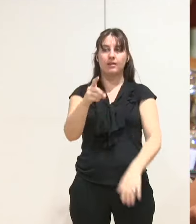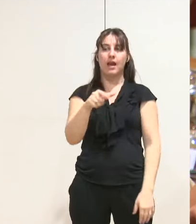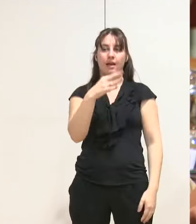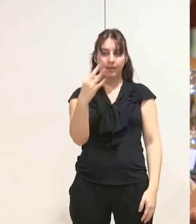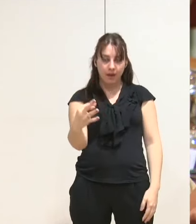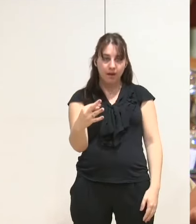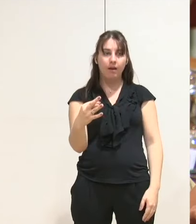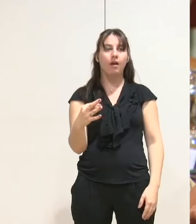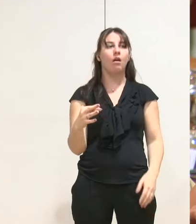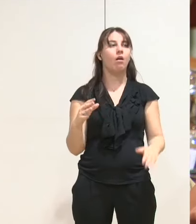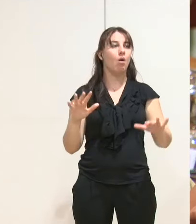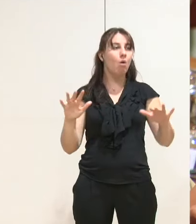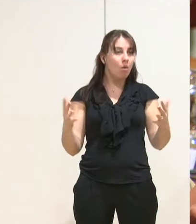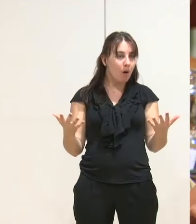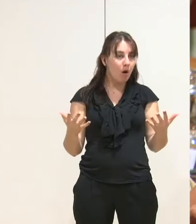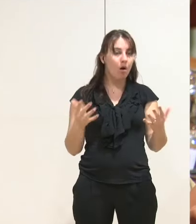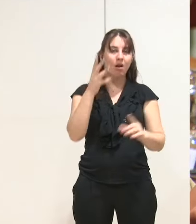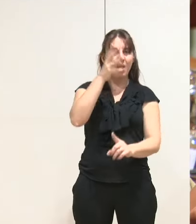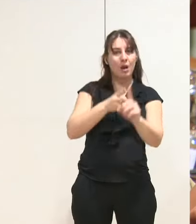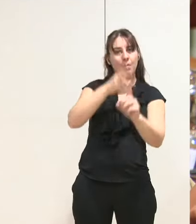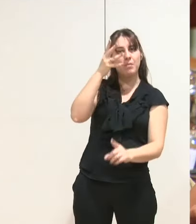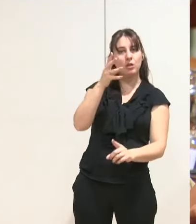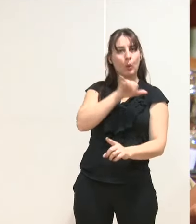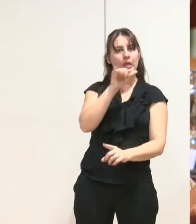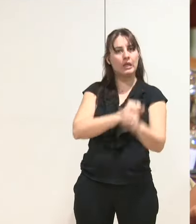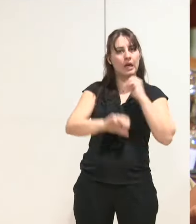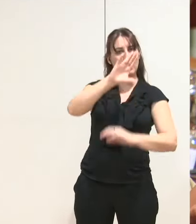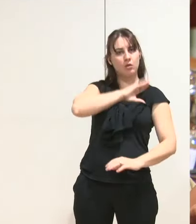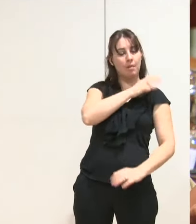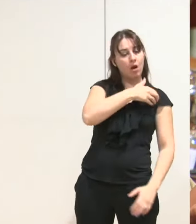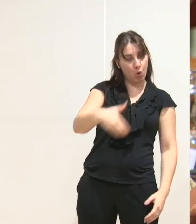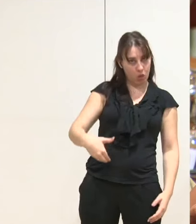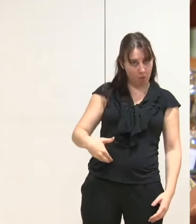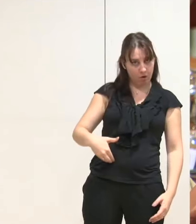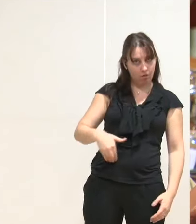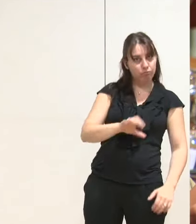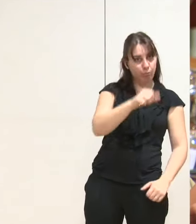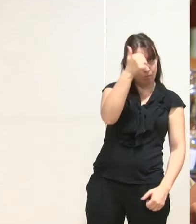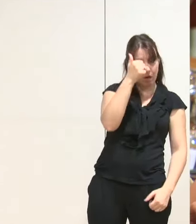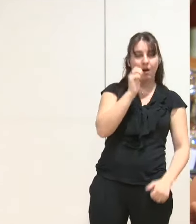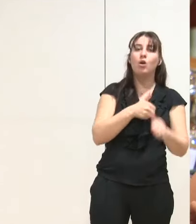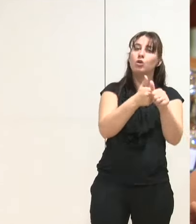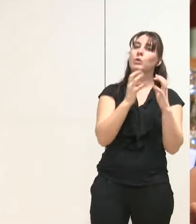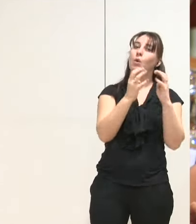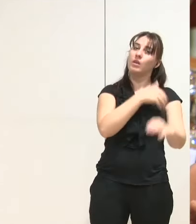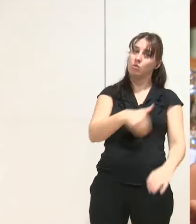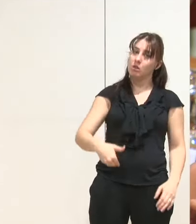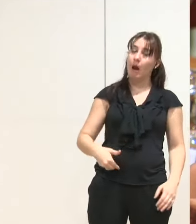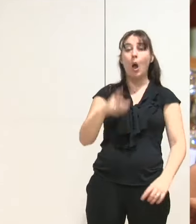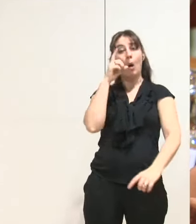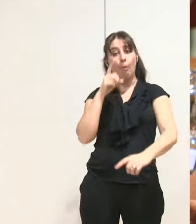territorialisée aura à la fois des missions définies par la Ville de Grenoble à travers son conseil municipal et des